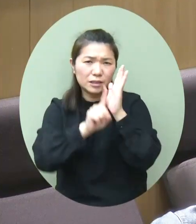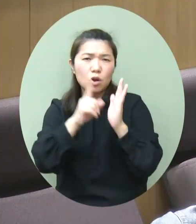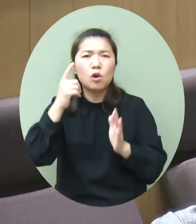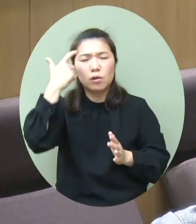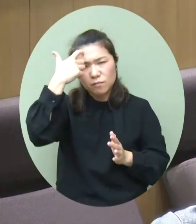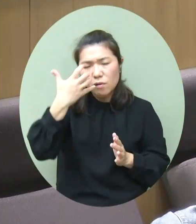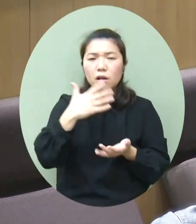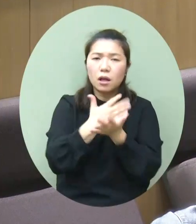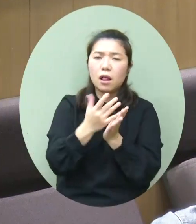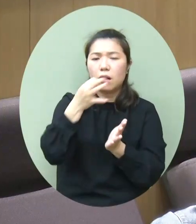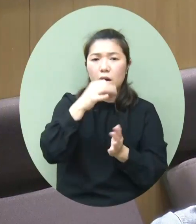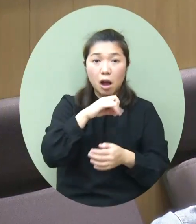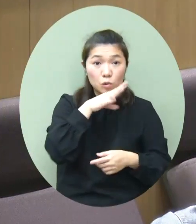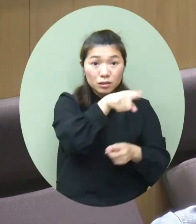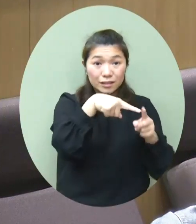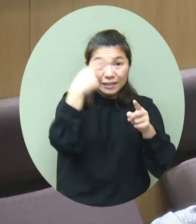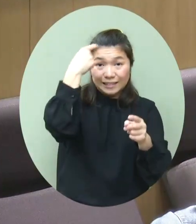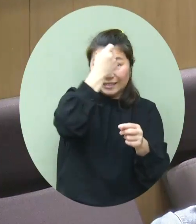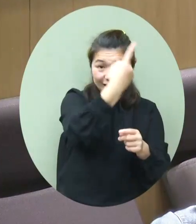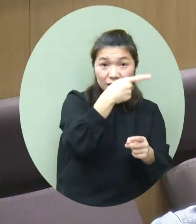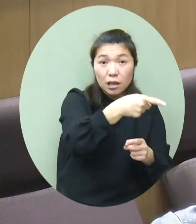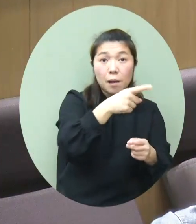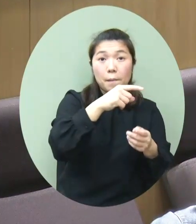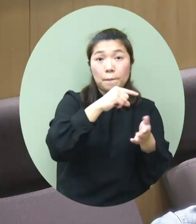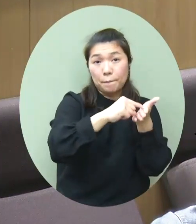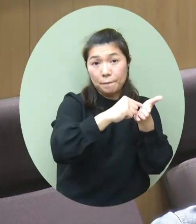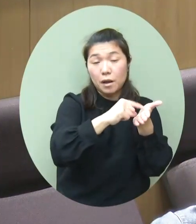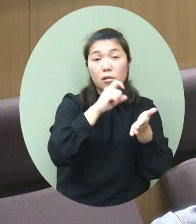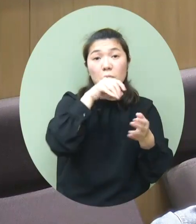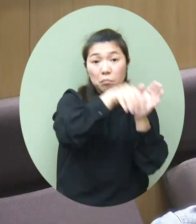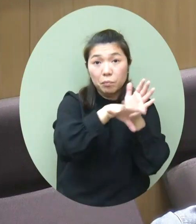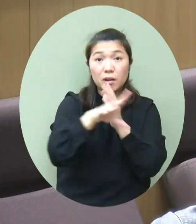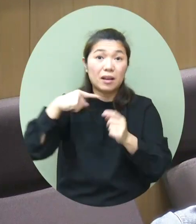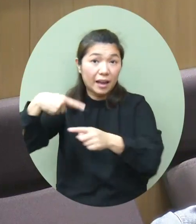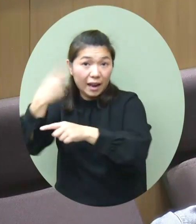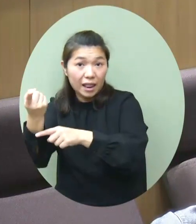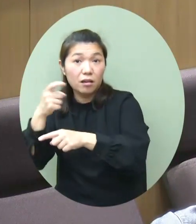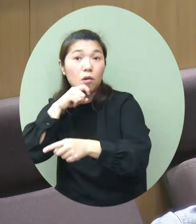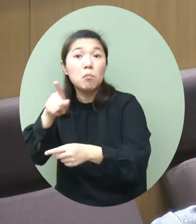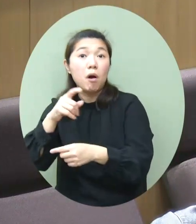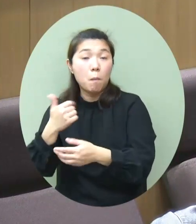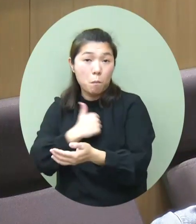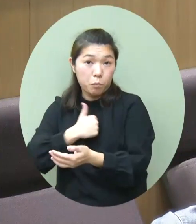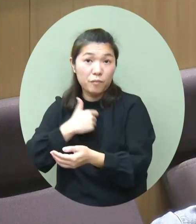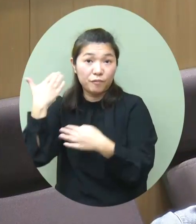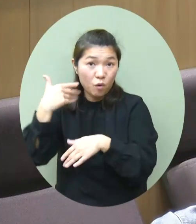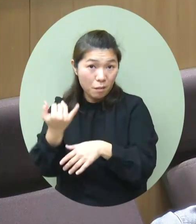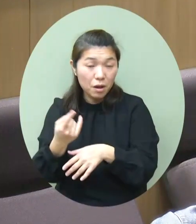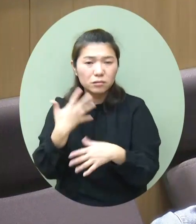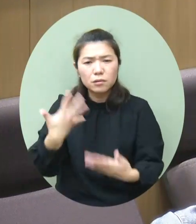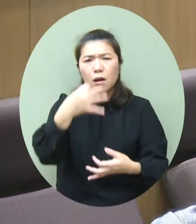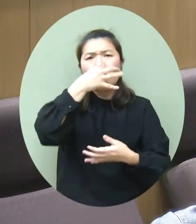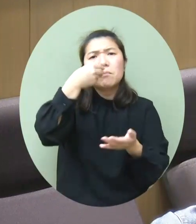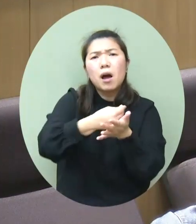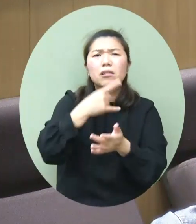西痛这个药品，如果这个品牌已经没货了，那其他的品牌有货吗？有足够